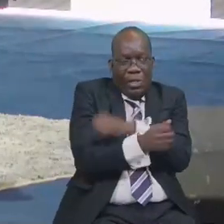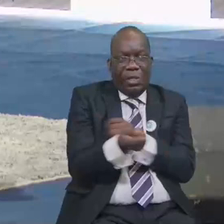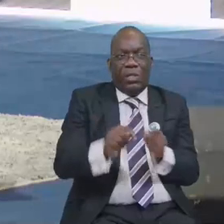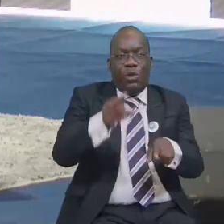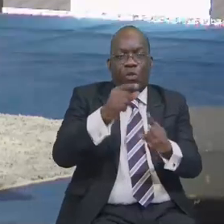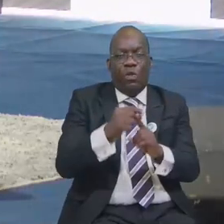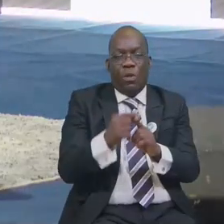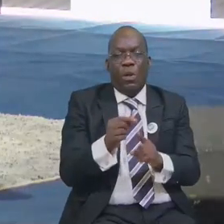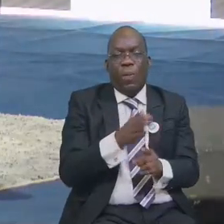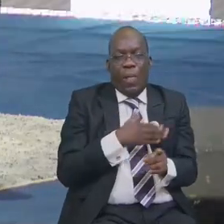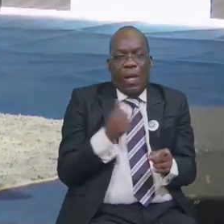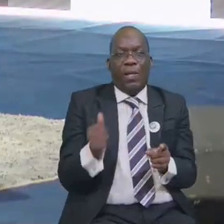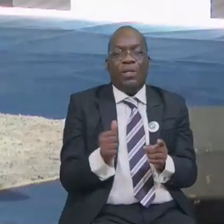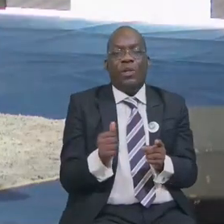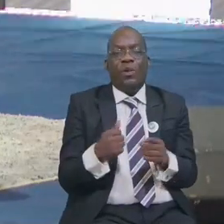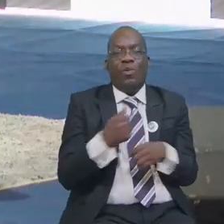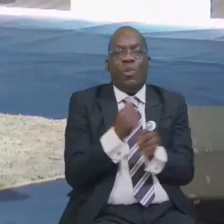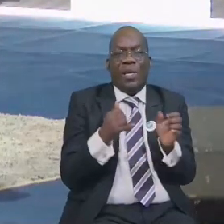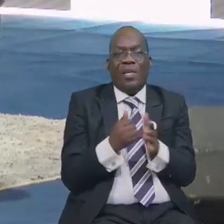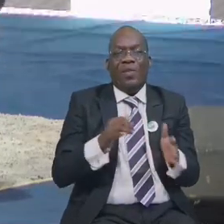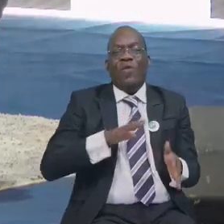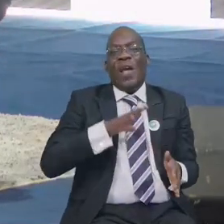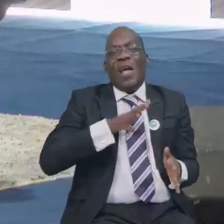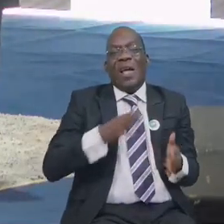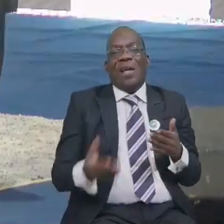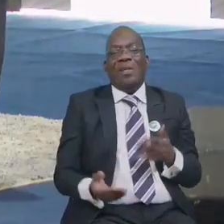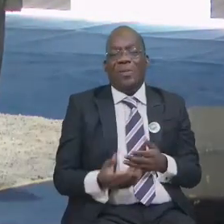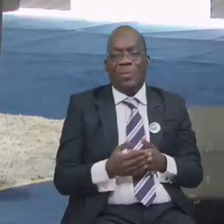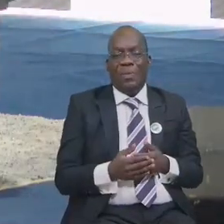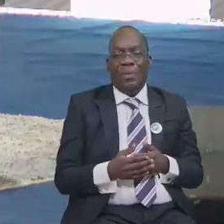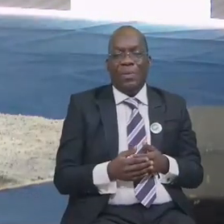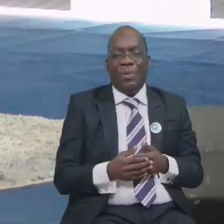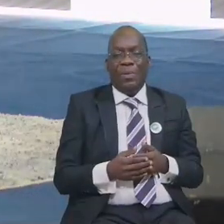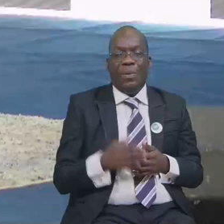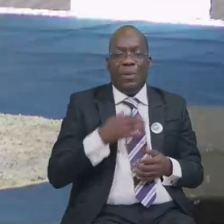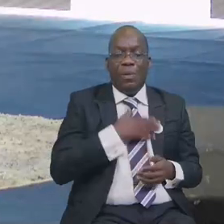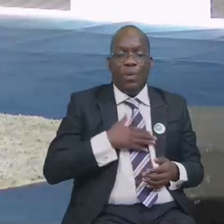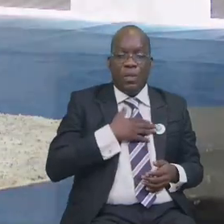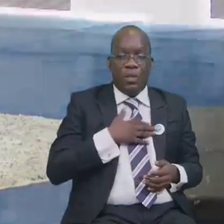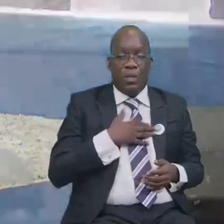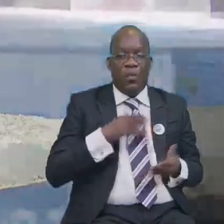Et tu dois recoudre les choses. S'il vous plaît, pardonnez mon illustration.